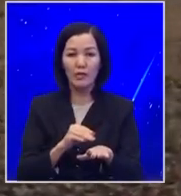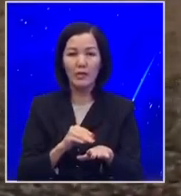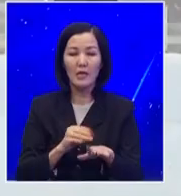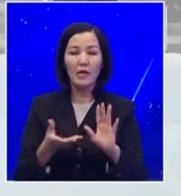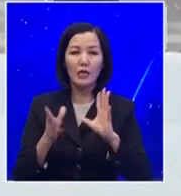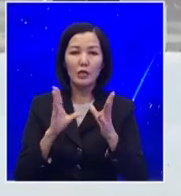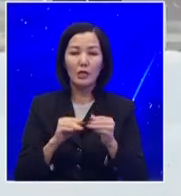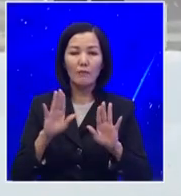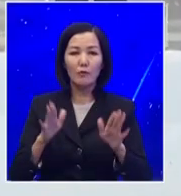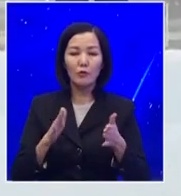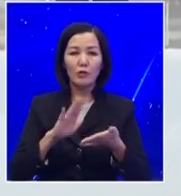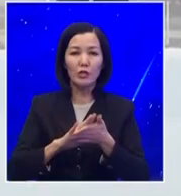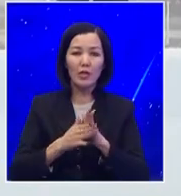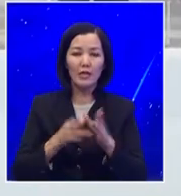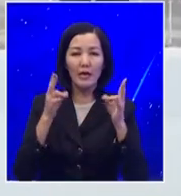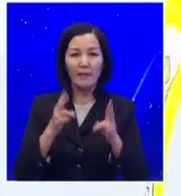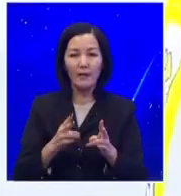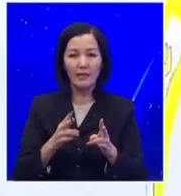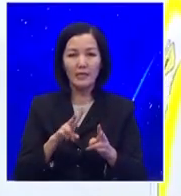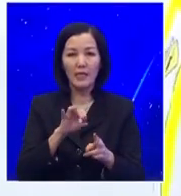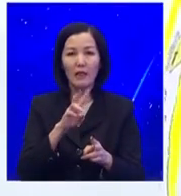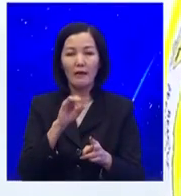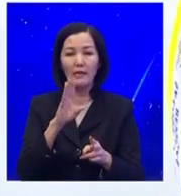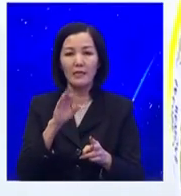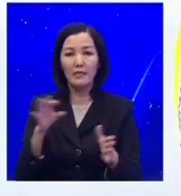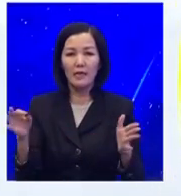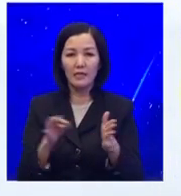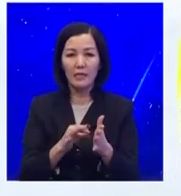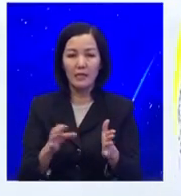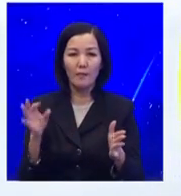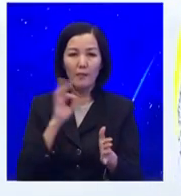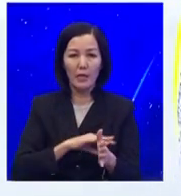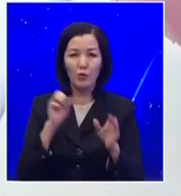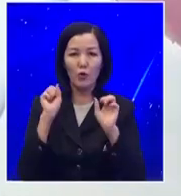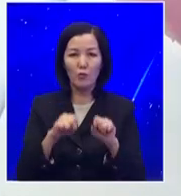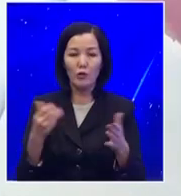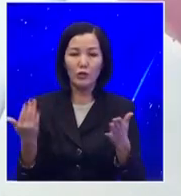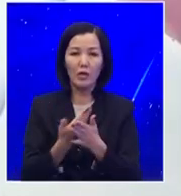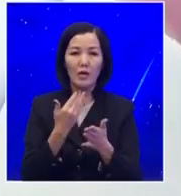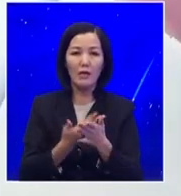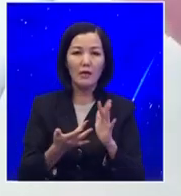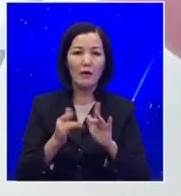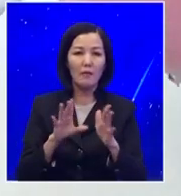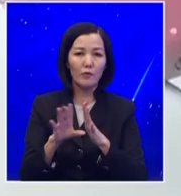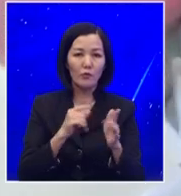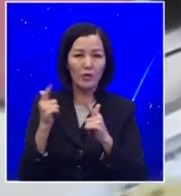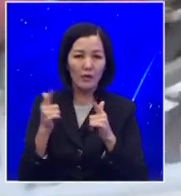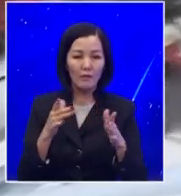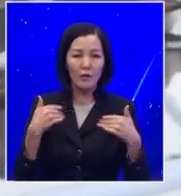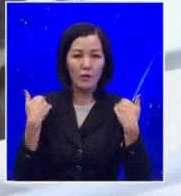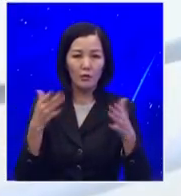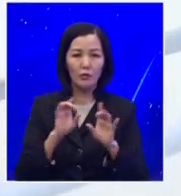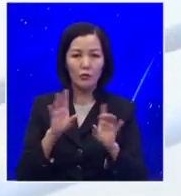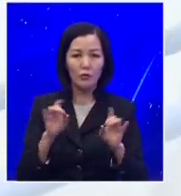көлік құралын төтенше жағдайлар мен апат кезінде логистикалық мақсаттарда пайдалануға болады. Топтаманы ғалымдар ақпараттарымен дайындаған Елдана Сәрсенбаева,